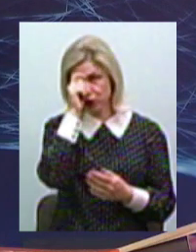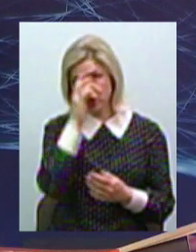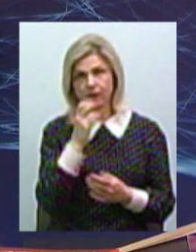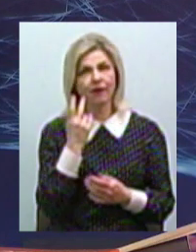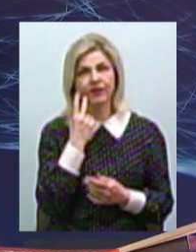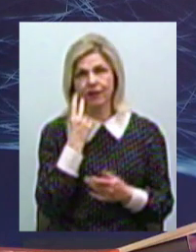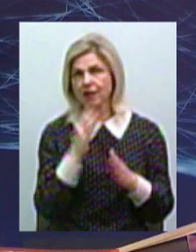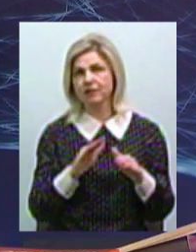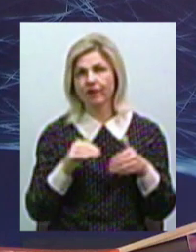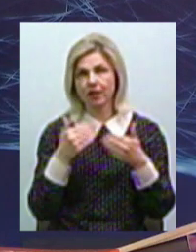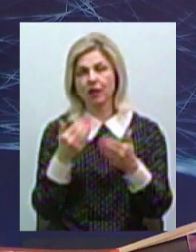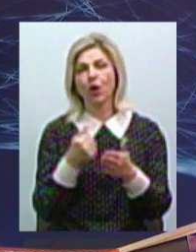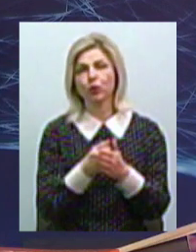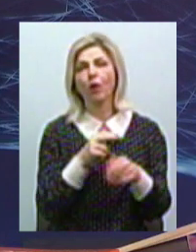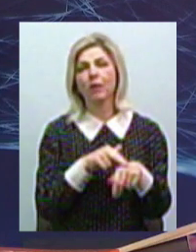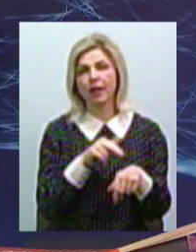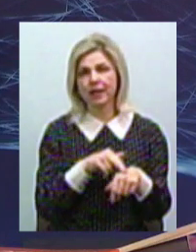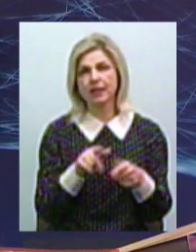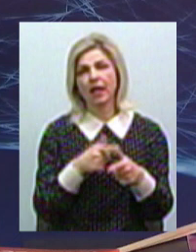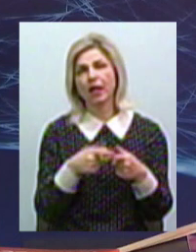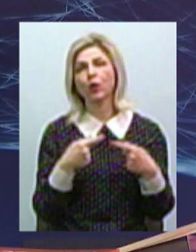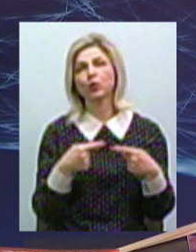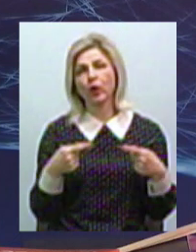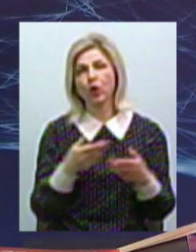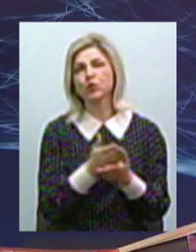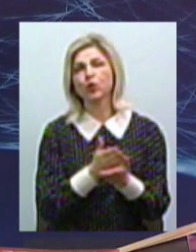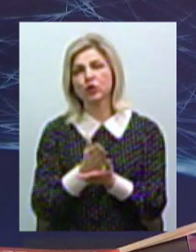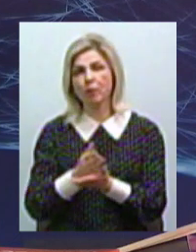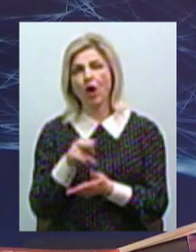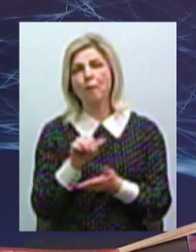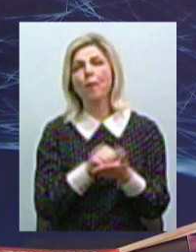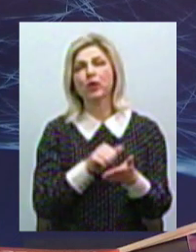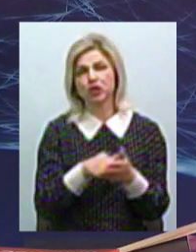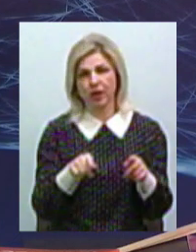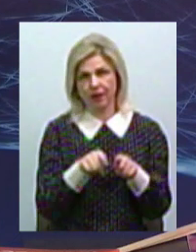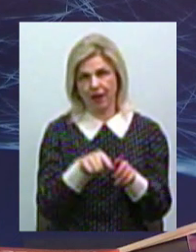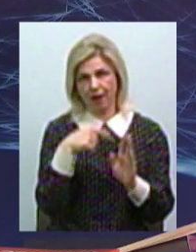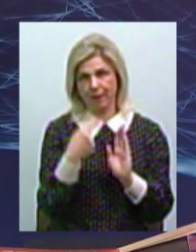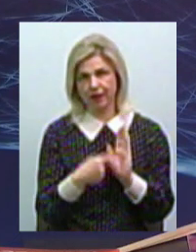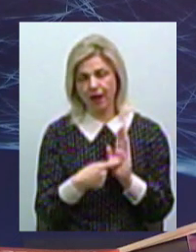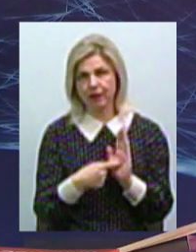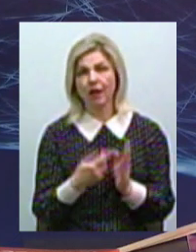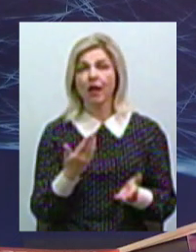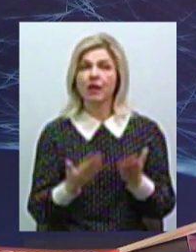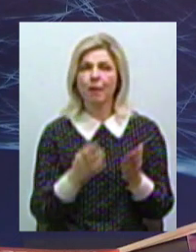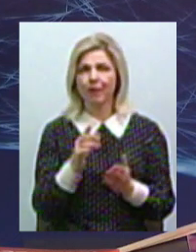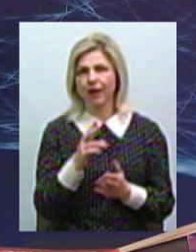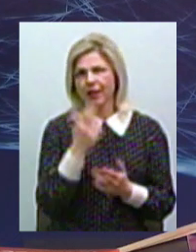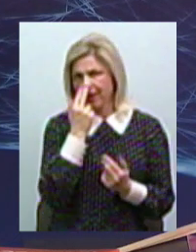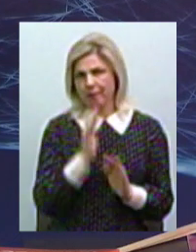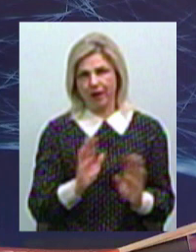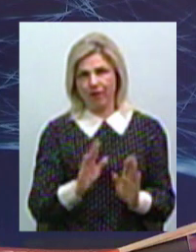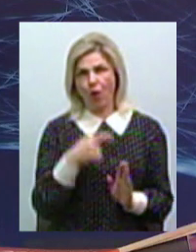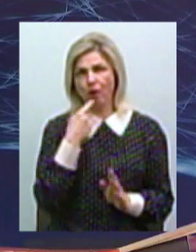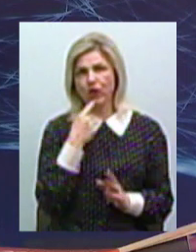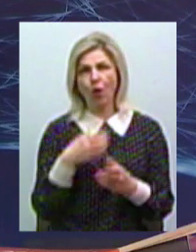звертаються до органів поліції або інших компетентних органів з приводу таких питань. Тому що якби не прийнято, да, говорити в